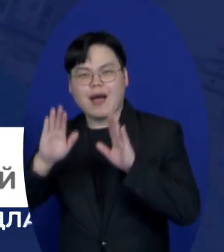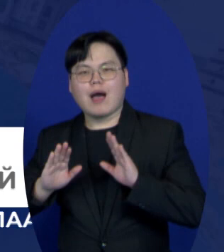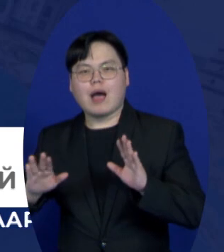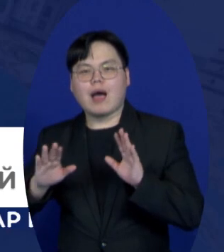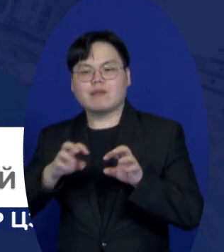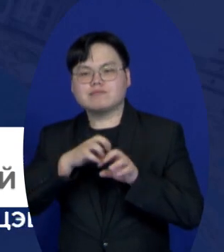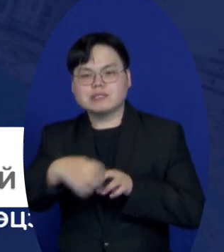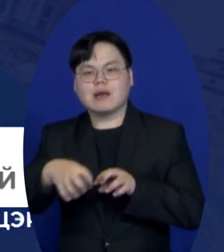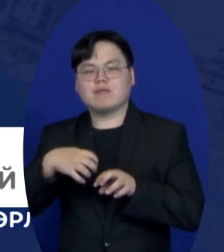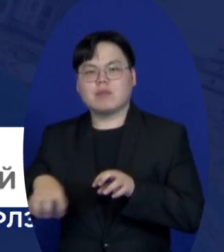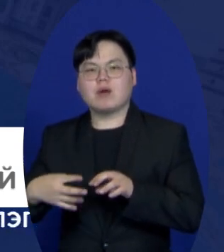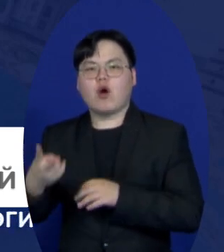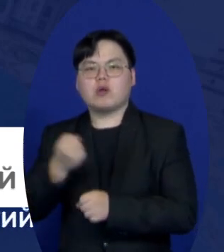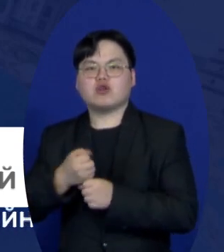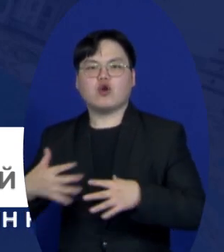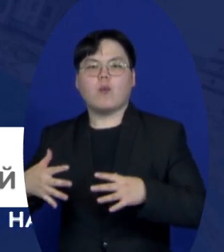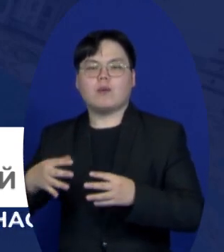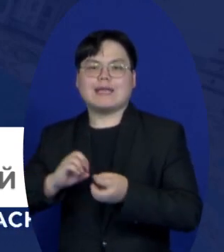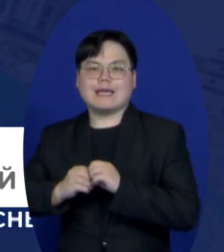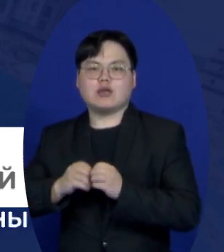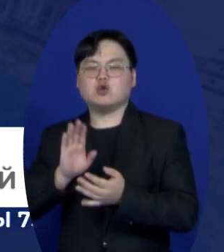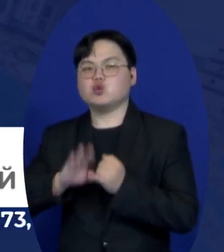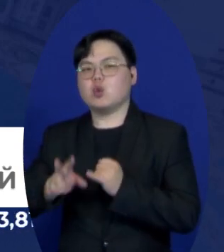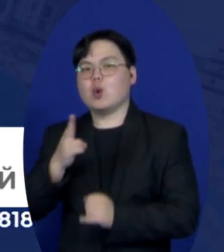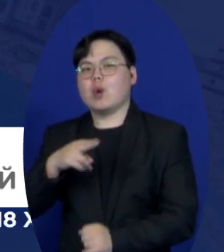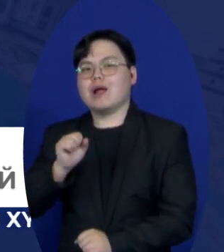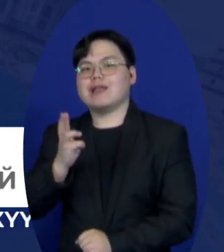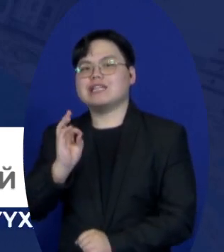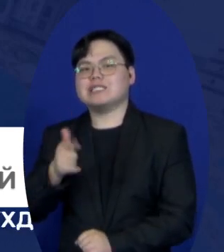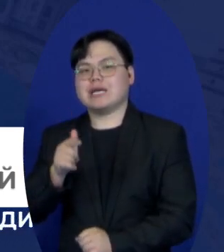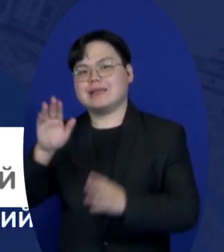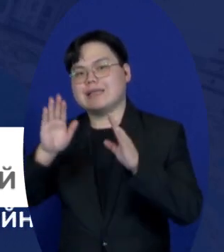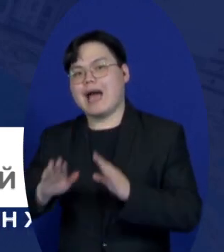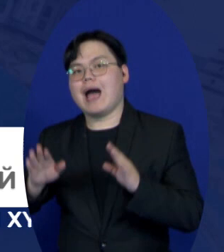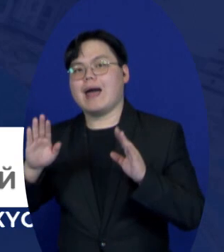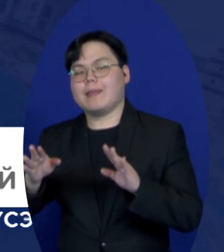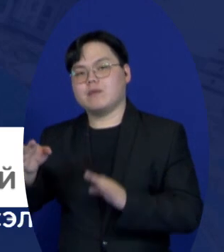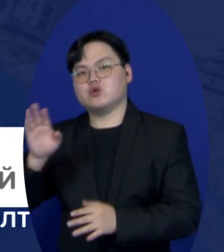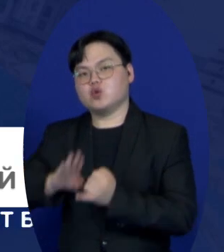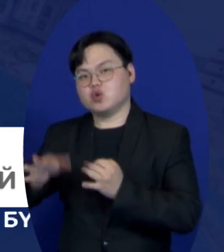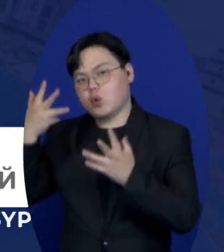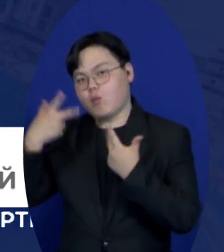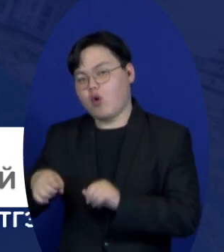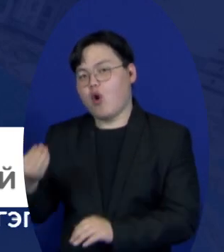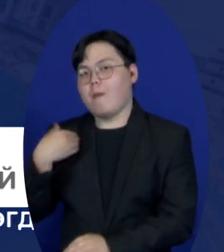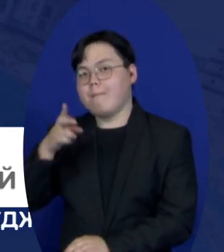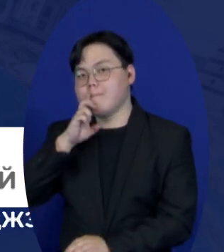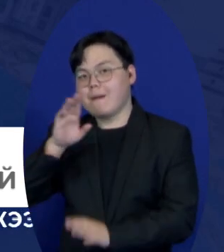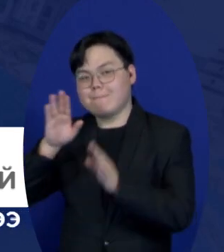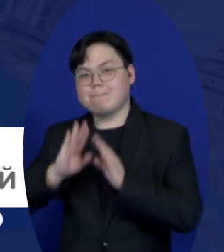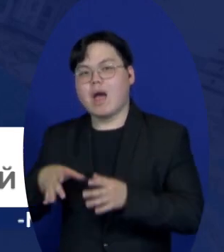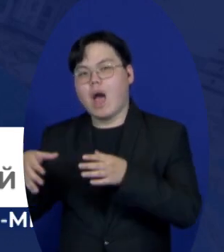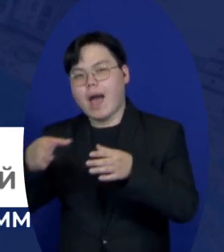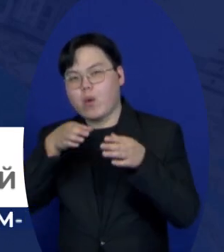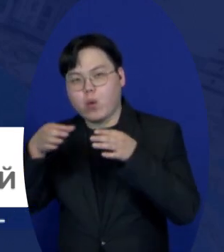арга хэмжээнүүдийг тогтмол зохион байгуулж байна. За сүүлд бол Даншиг наадам, Хүрээ цам зохион байгуулсан. За мөн өнгөрөх амралтын өдрүүдэд бол Айрагны наадам, Булган аймгийн